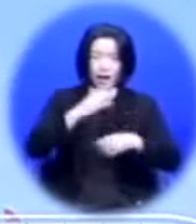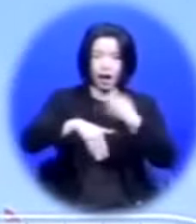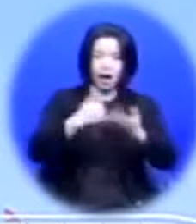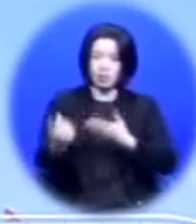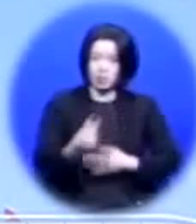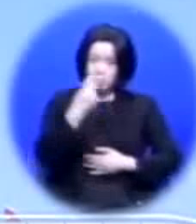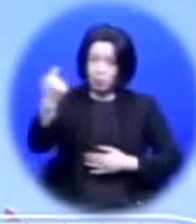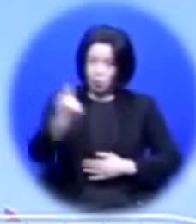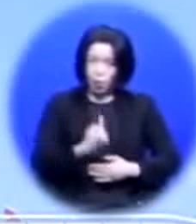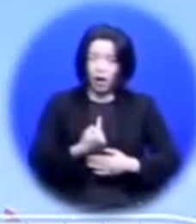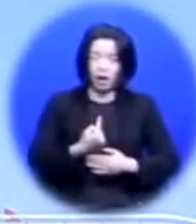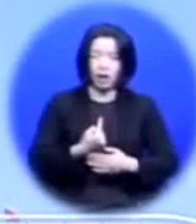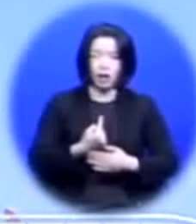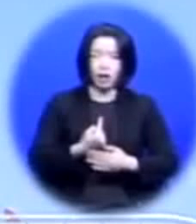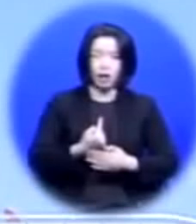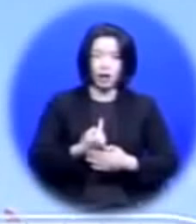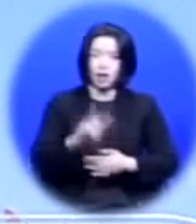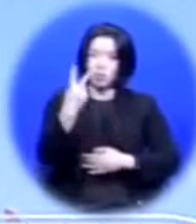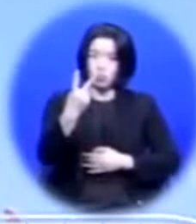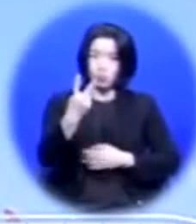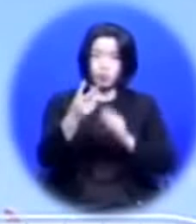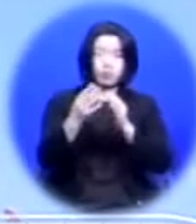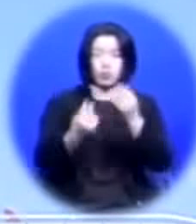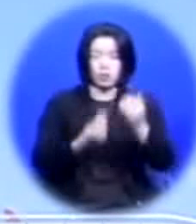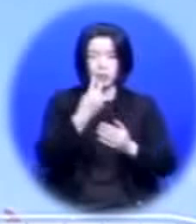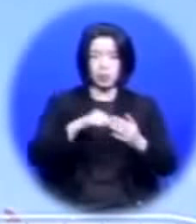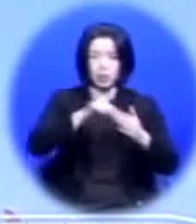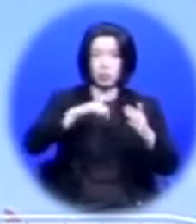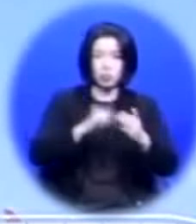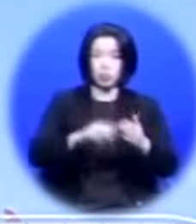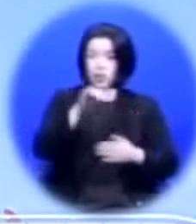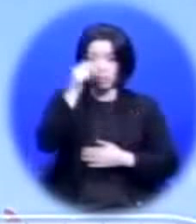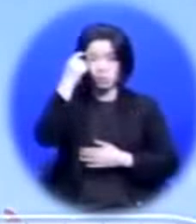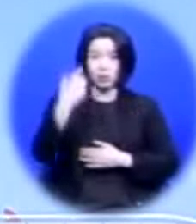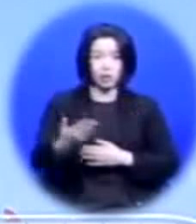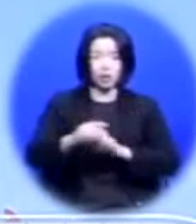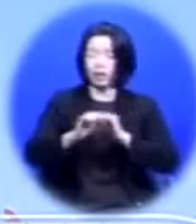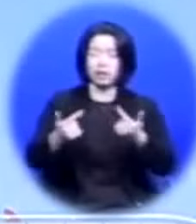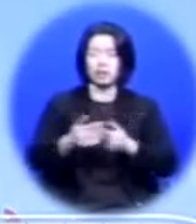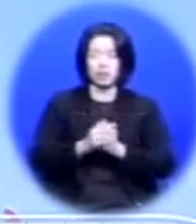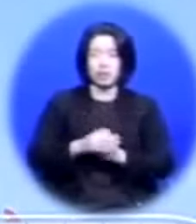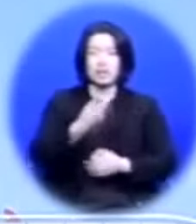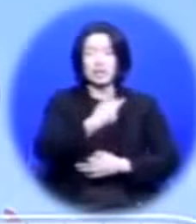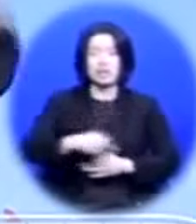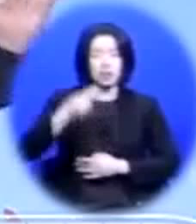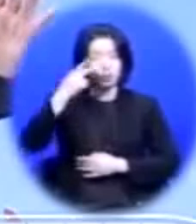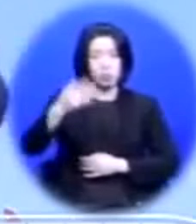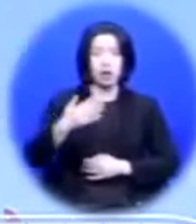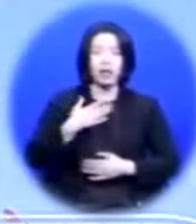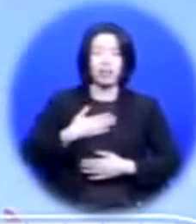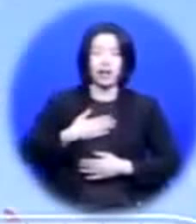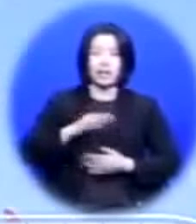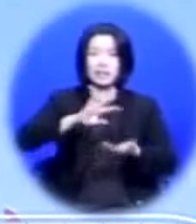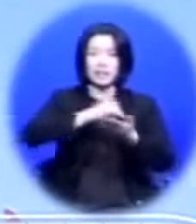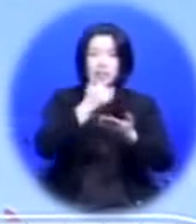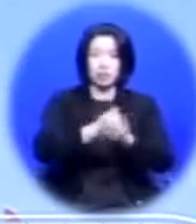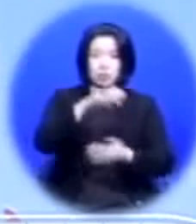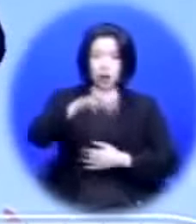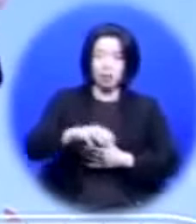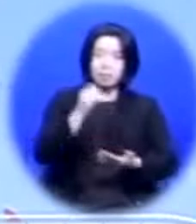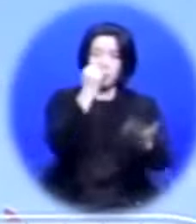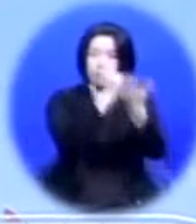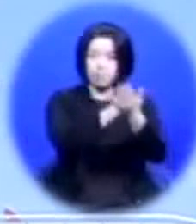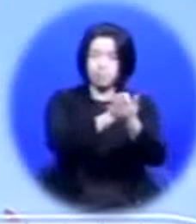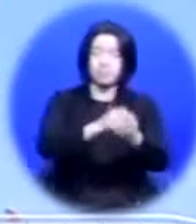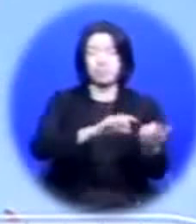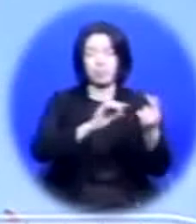생명이 오셨어요 두 생명이 어떻게 내 속에 있겠어요 그러니 사도 바울은 나는 그리스도와 함께 십자가에 못 박혔다고 이제는 내가